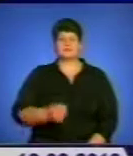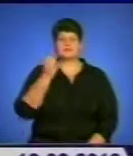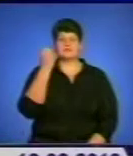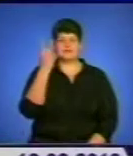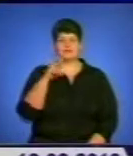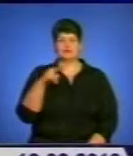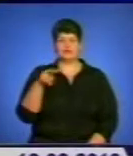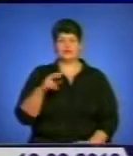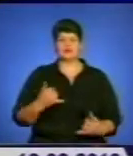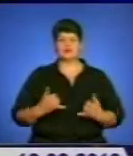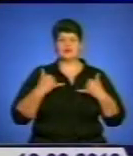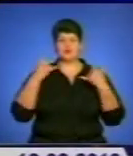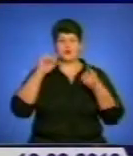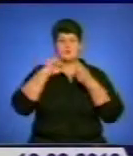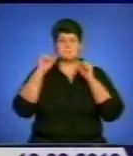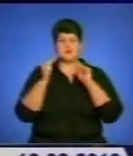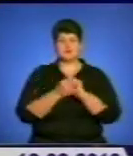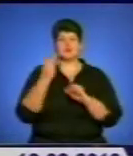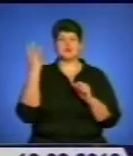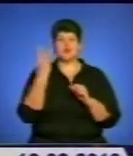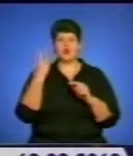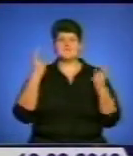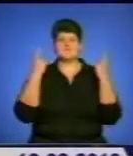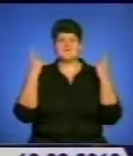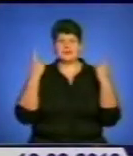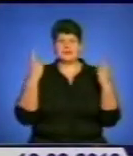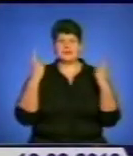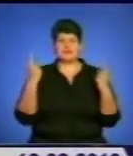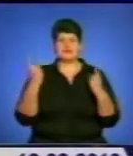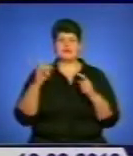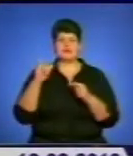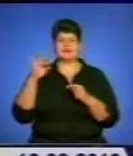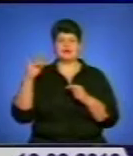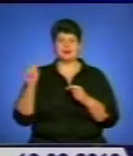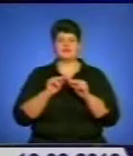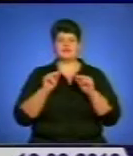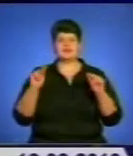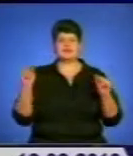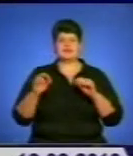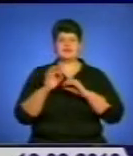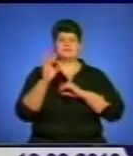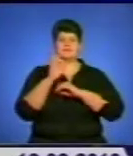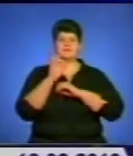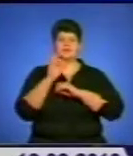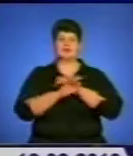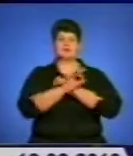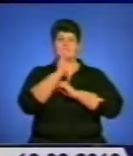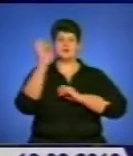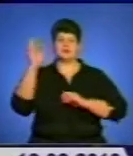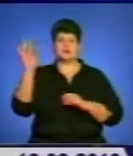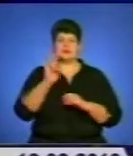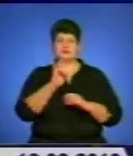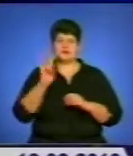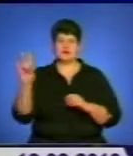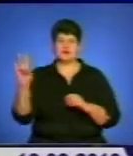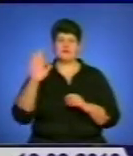«12 лютого вшановуємо пам'ять трьох великих і визначних ієрархів та вчителів Східної Церкви – святого Василія